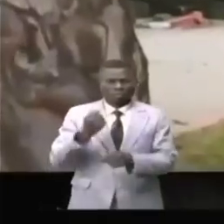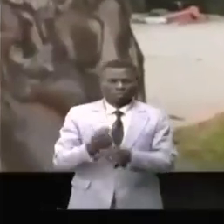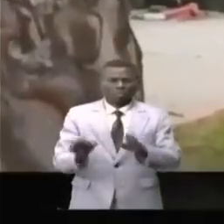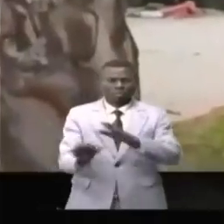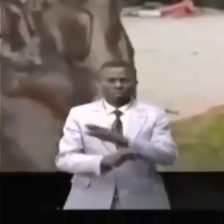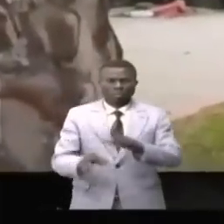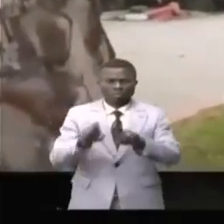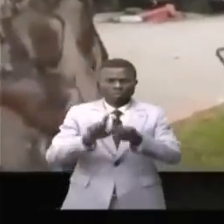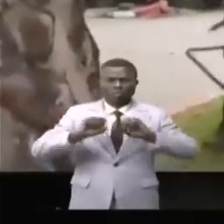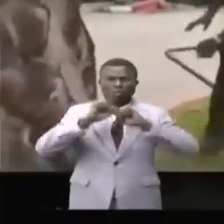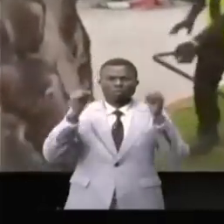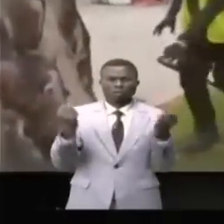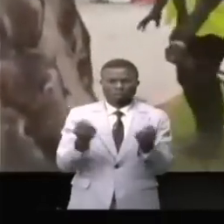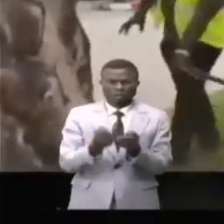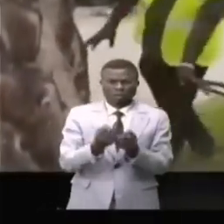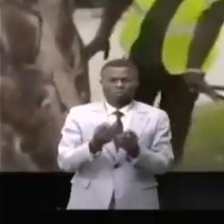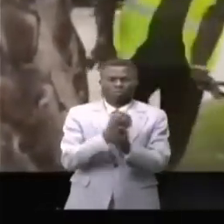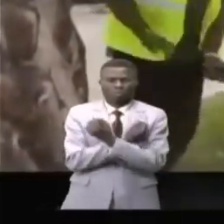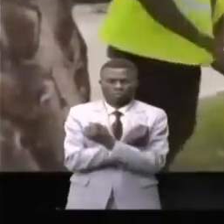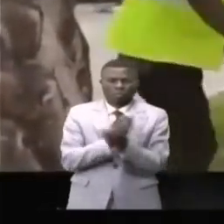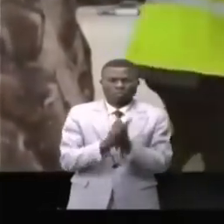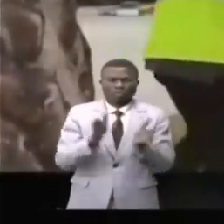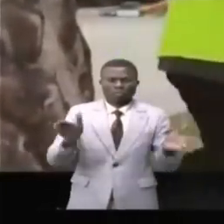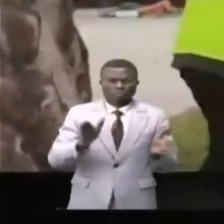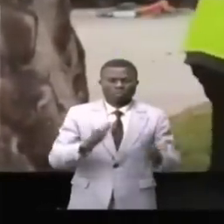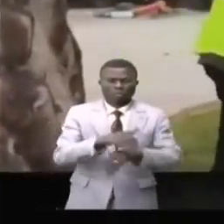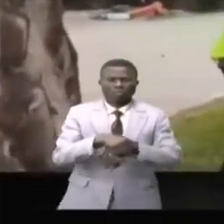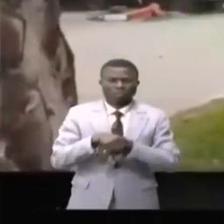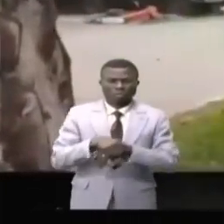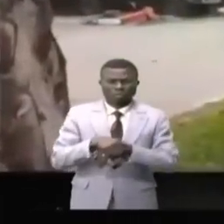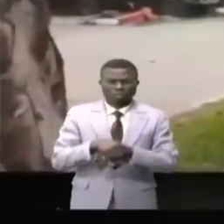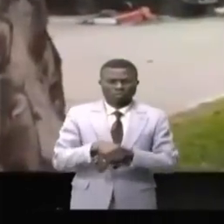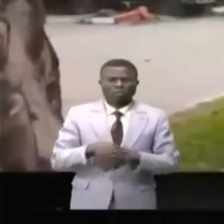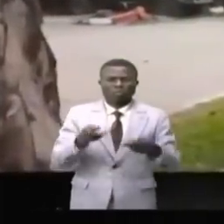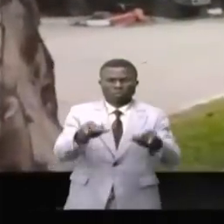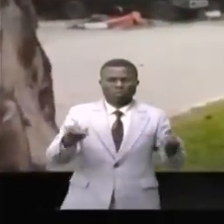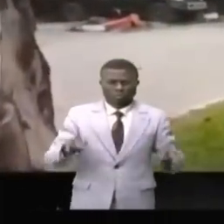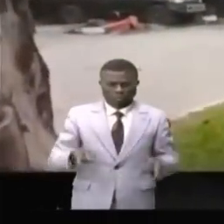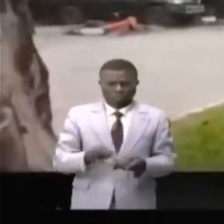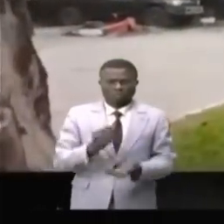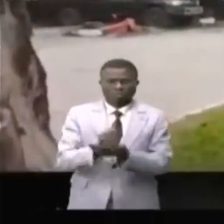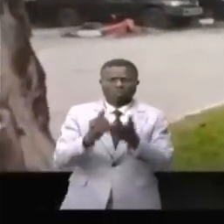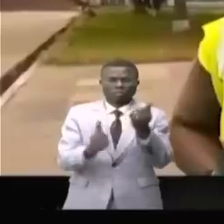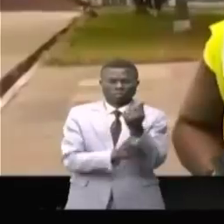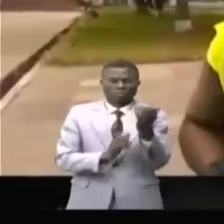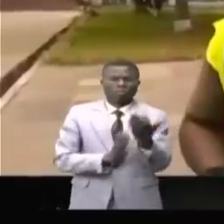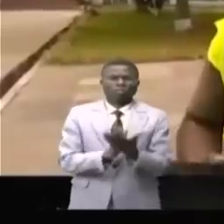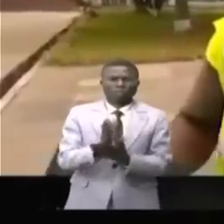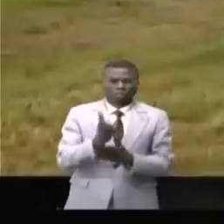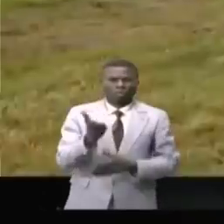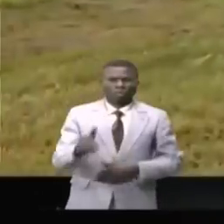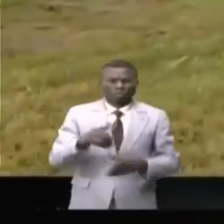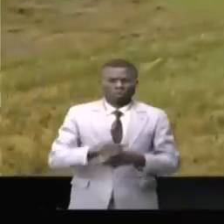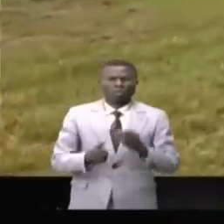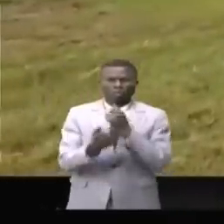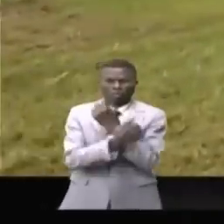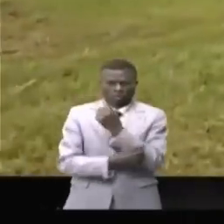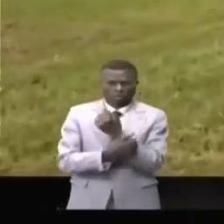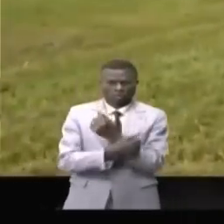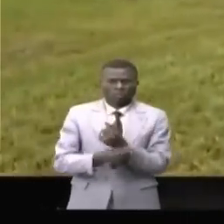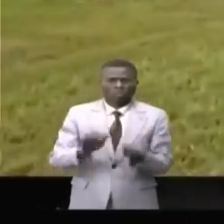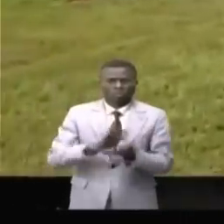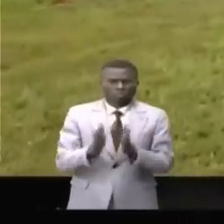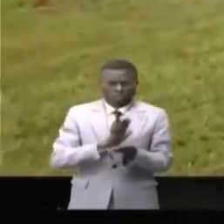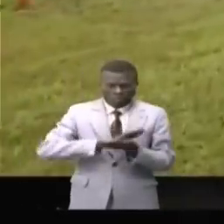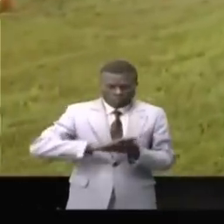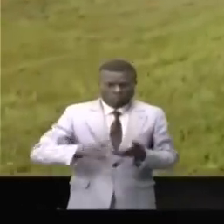et la société Charity General Service Casting. L'environnement fait de l'homme un homme intègre. Pour assainir les